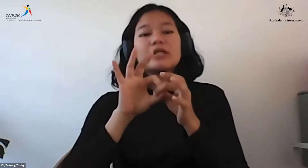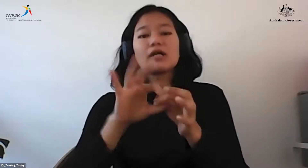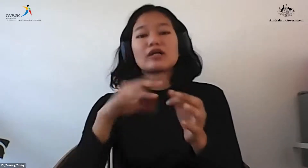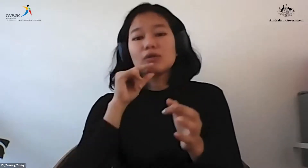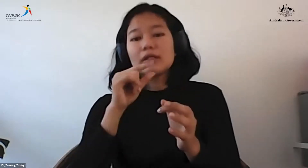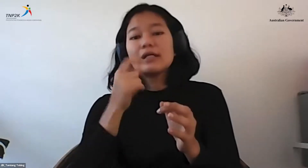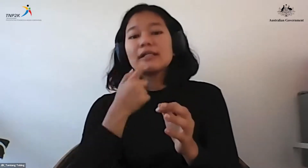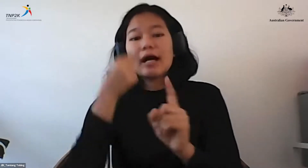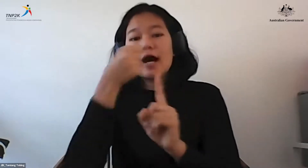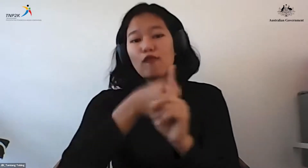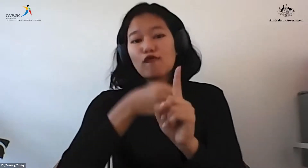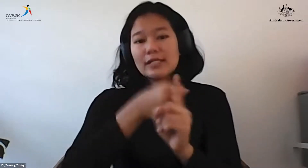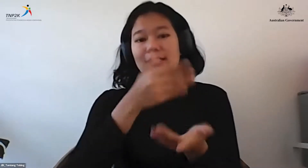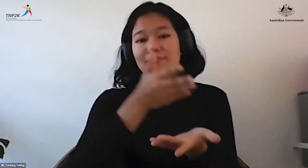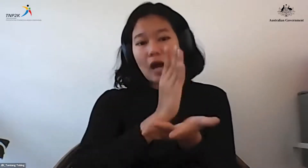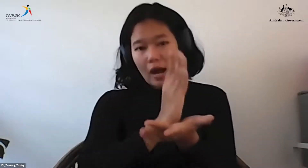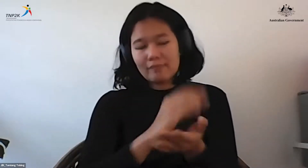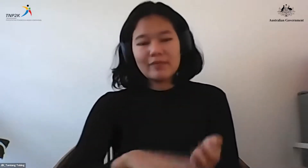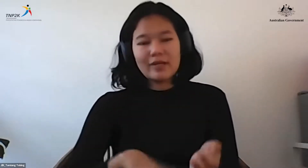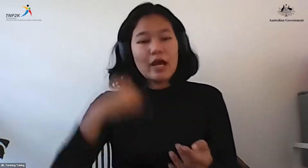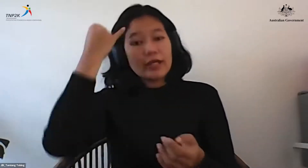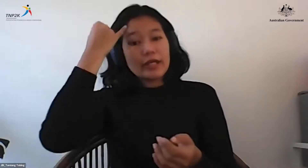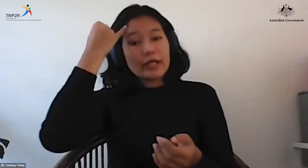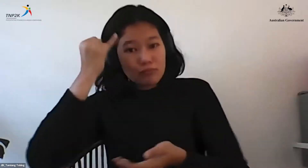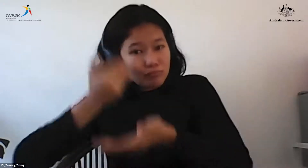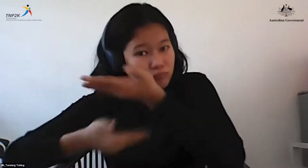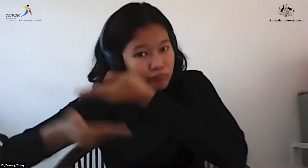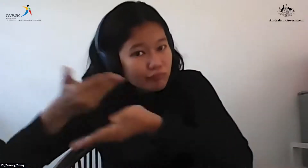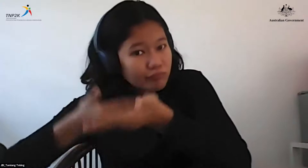advokasi kebijakan. Jadi dari knowledge kemudian